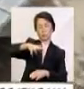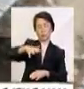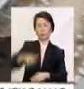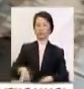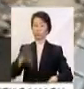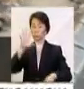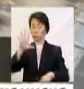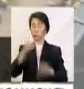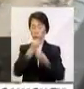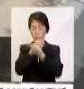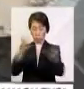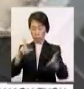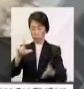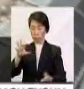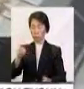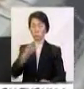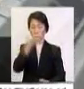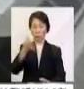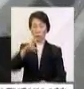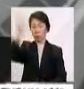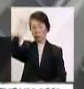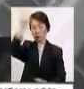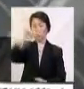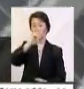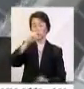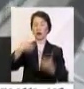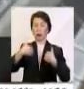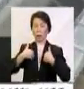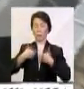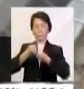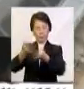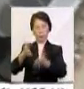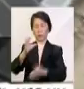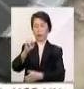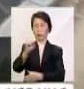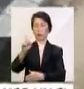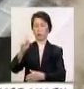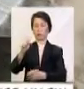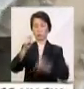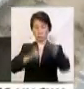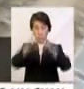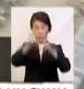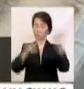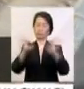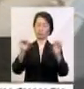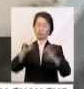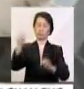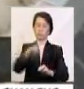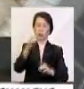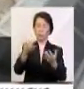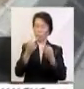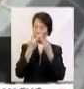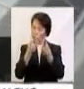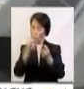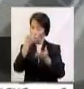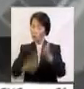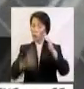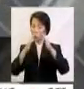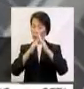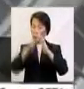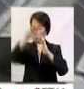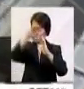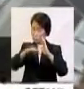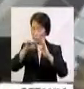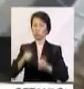Li memaklumkan antara faktor utama kerajaan tidak mengenakan SST pada perkhidmatan pembinaan kerana mahu melihat harga rumah pada paras